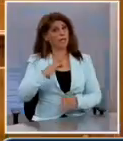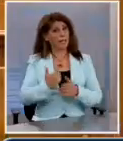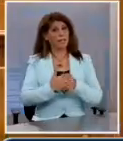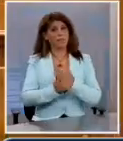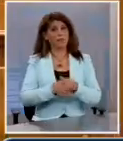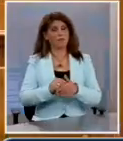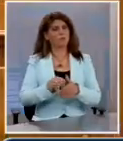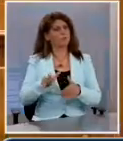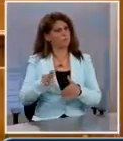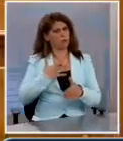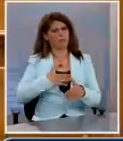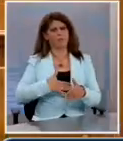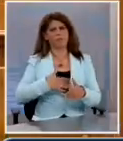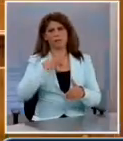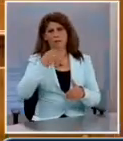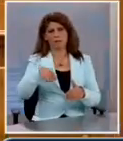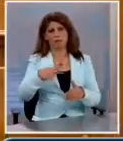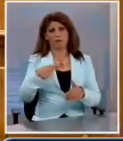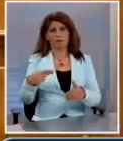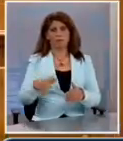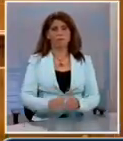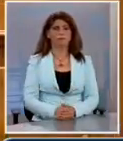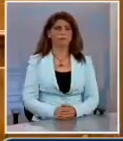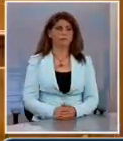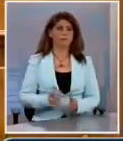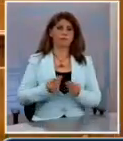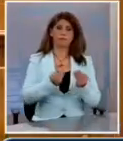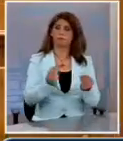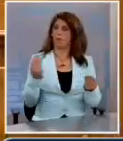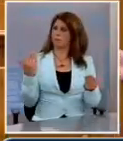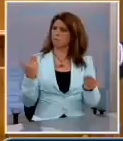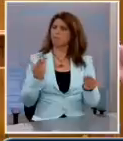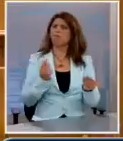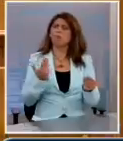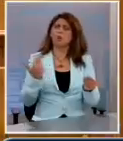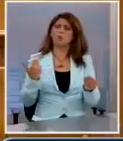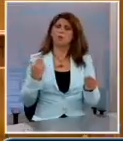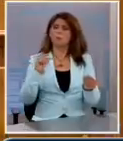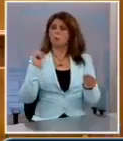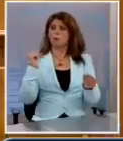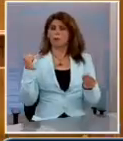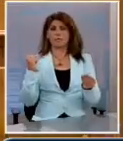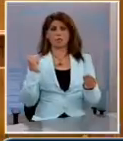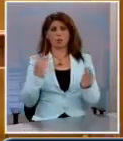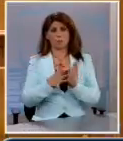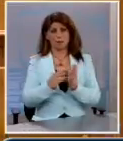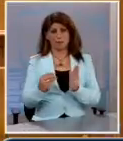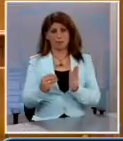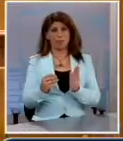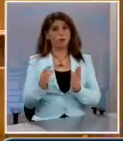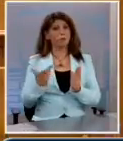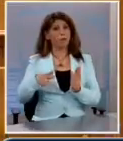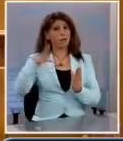να τοποθετηθείτε και από αυτού. Να σας δώσω ένα πρόσφατο, πολύ πρόσφατο, προχθεσινό παράδειγμα για το